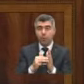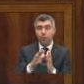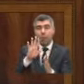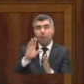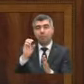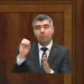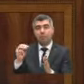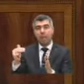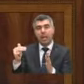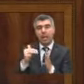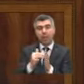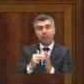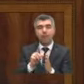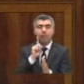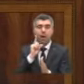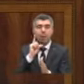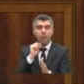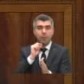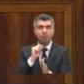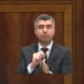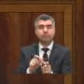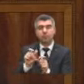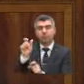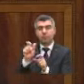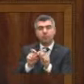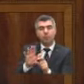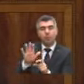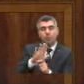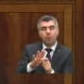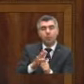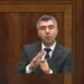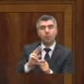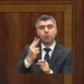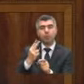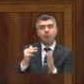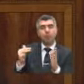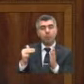2,500,000 تلميذة وتلميذ، ينتمون تقريبا 2,000,000 منهم